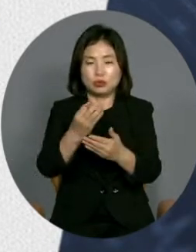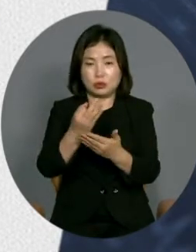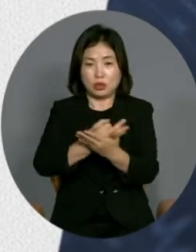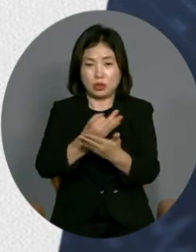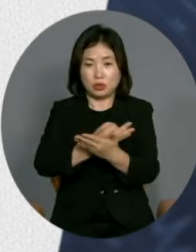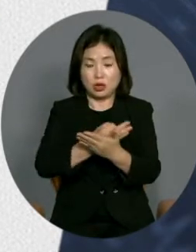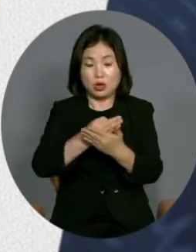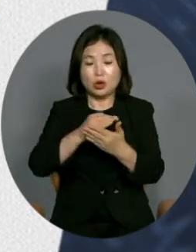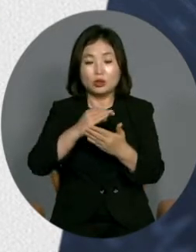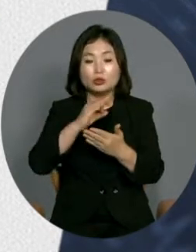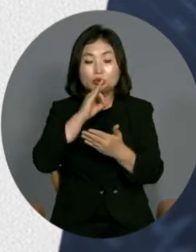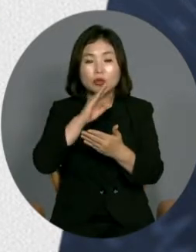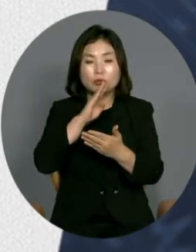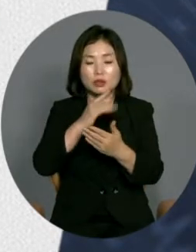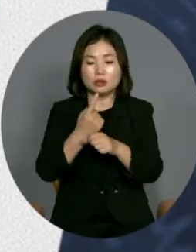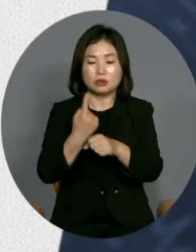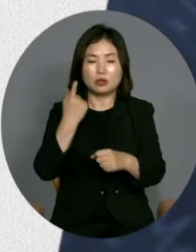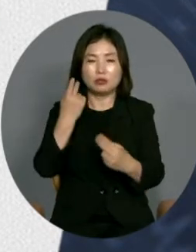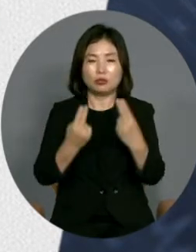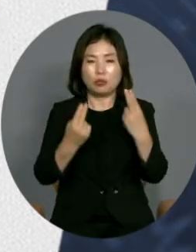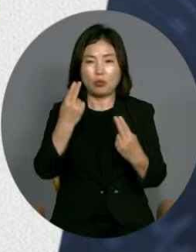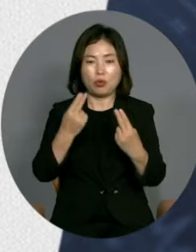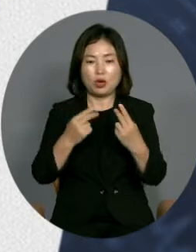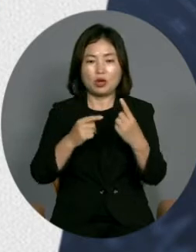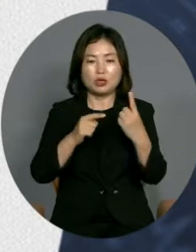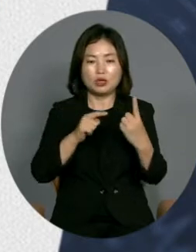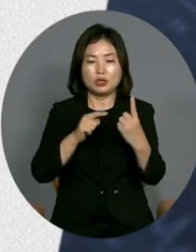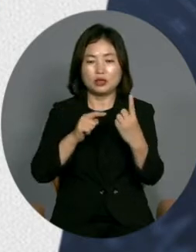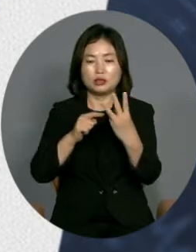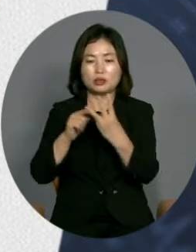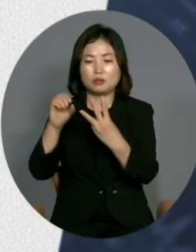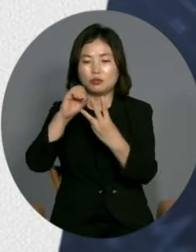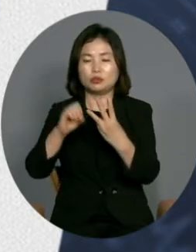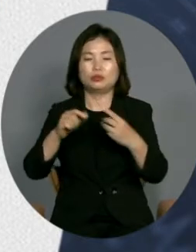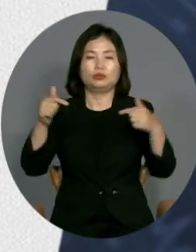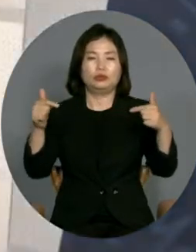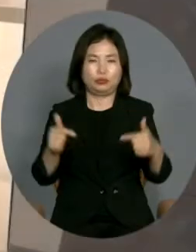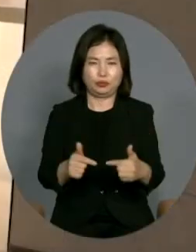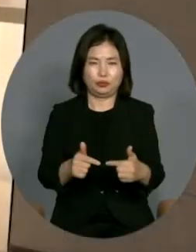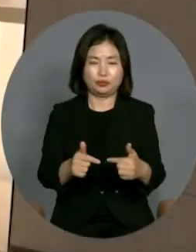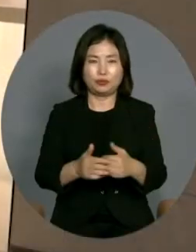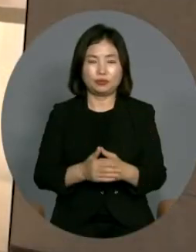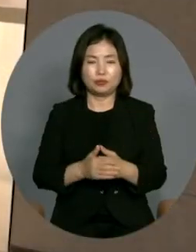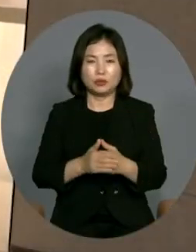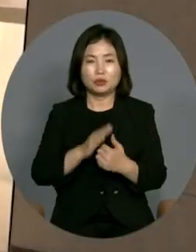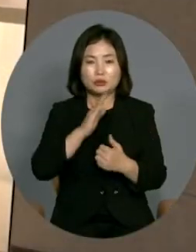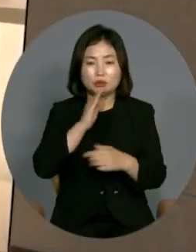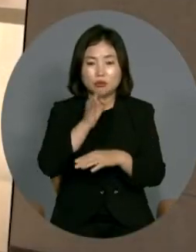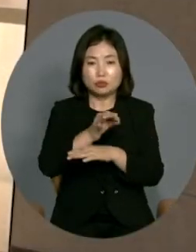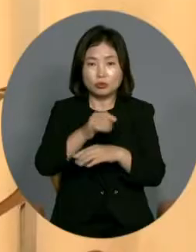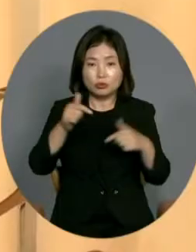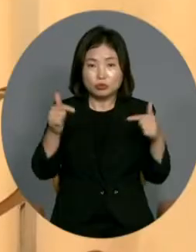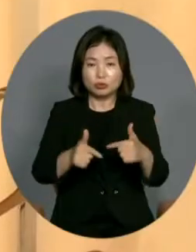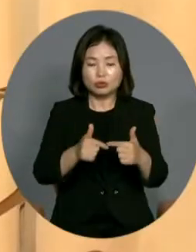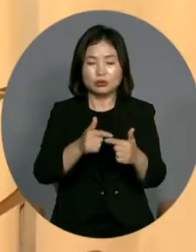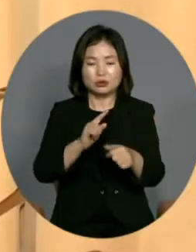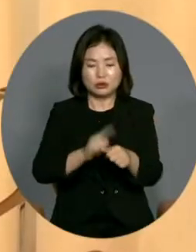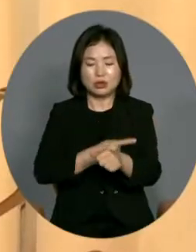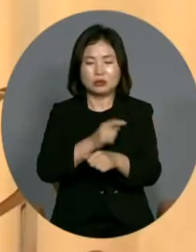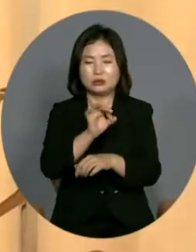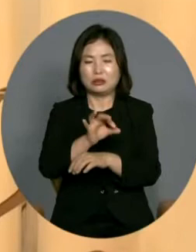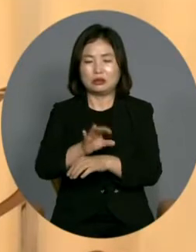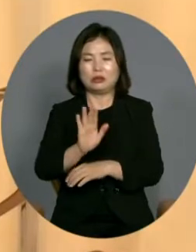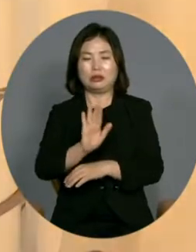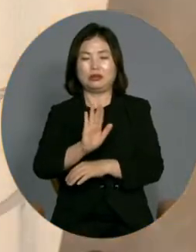가구들의 실질 소득은 1년 전보다 1에서 3% 가까이 줄었습니다. 실질 소득 감소는 소비 위축으로